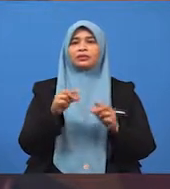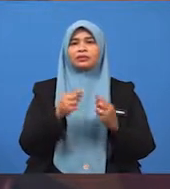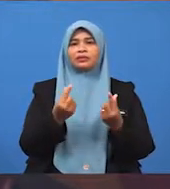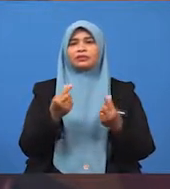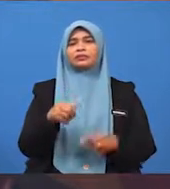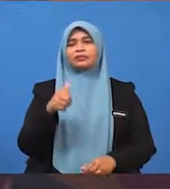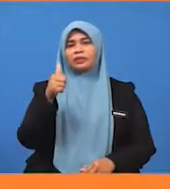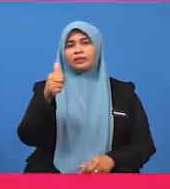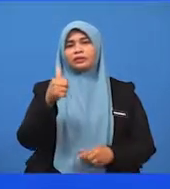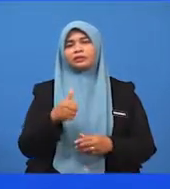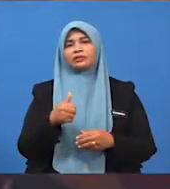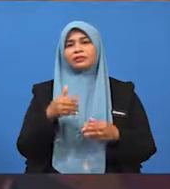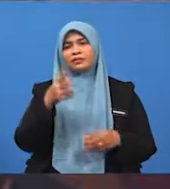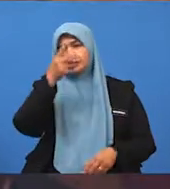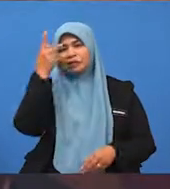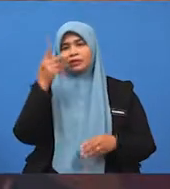Al-Quran ini.